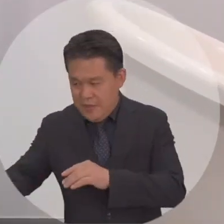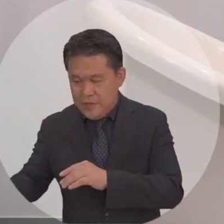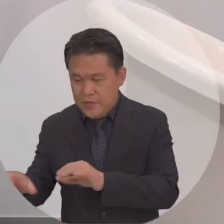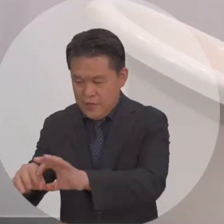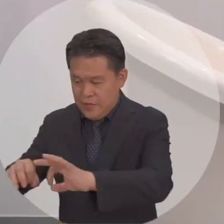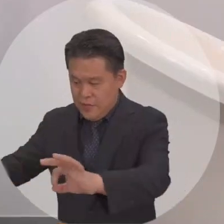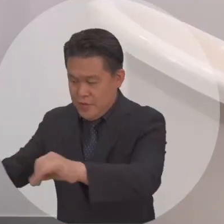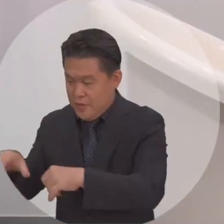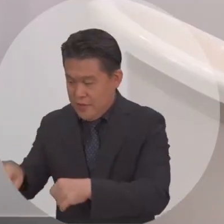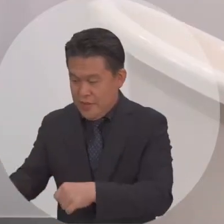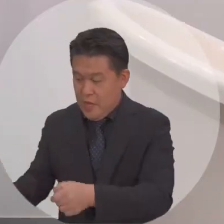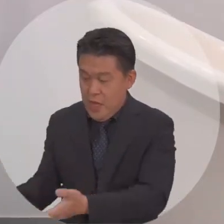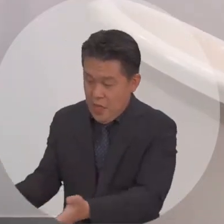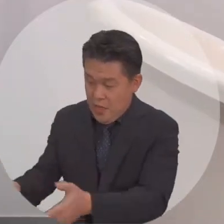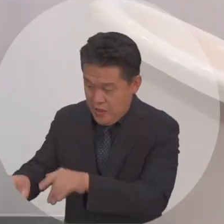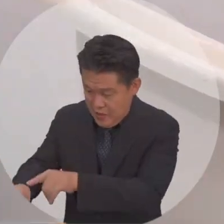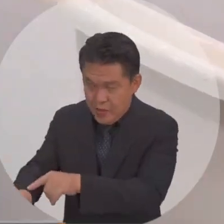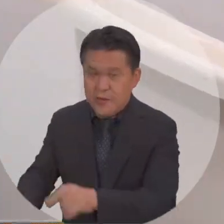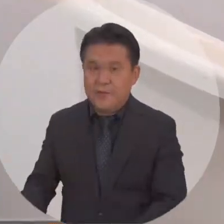잡도록 합니다.